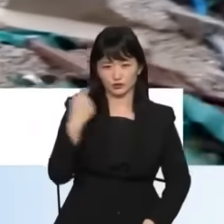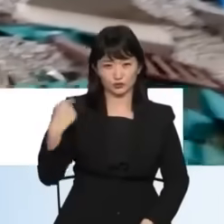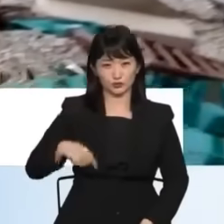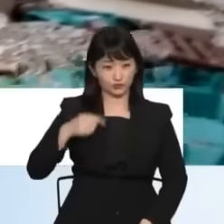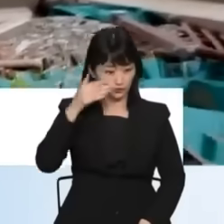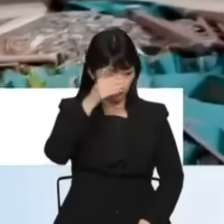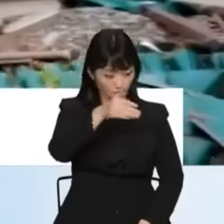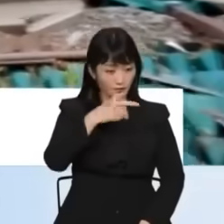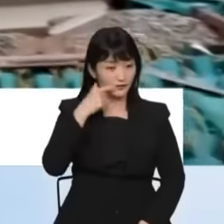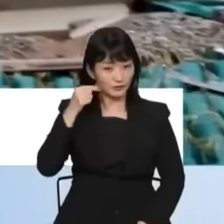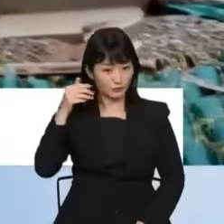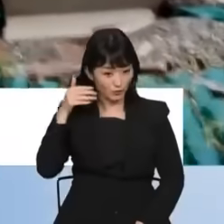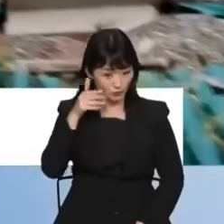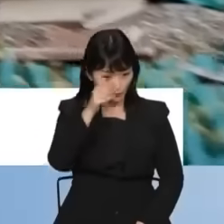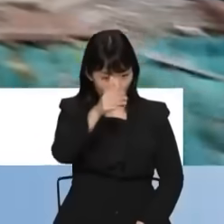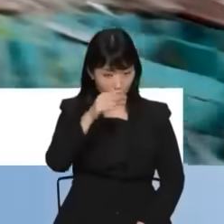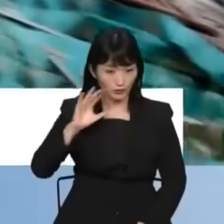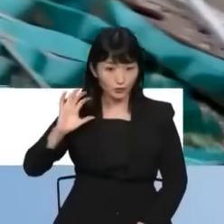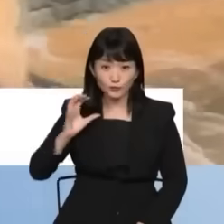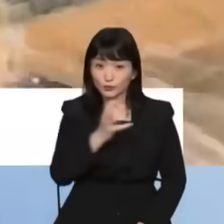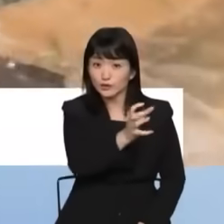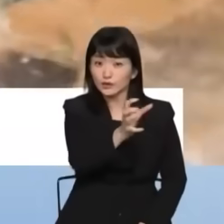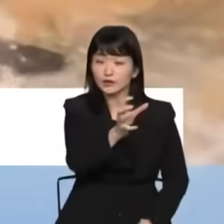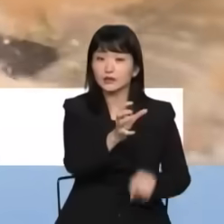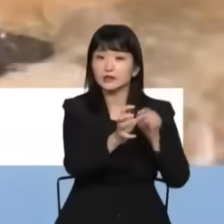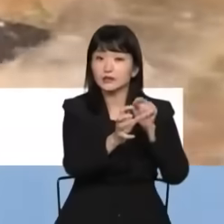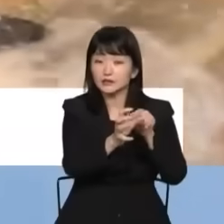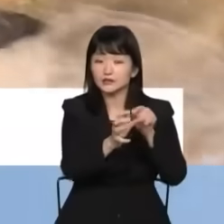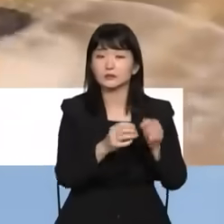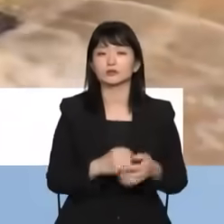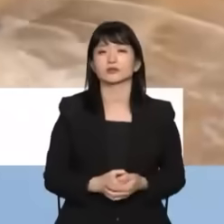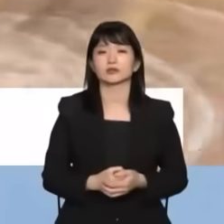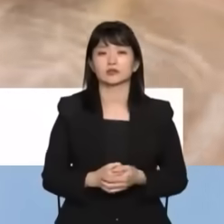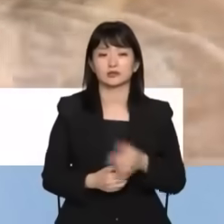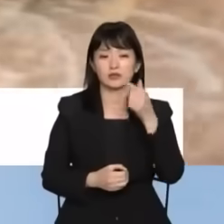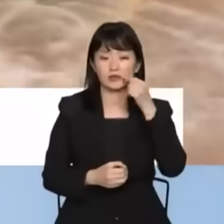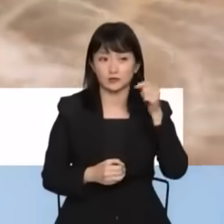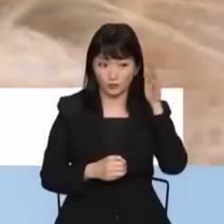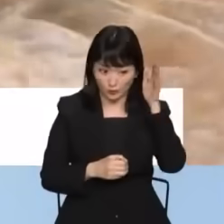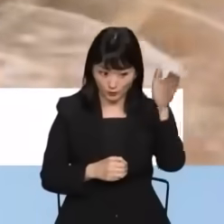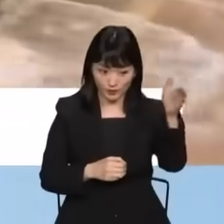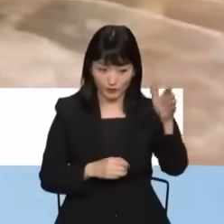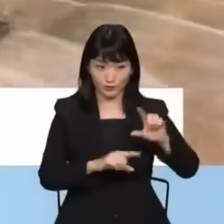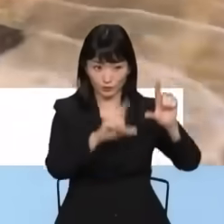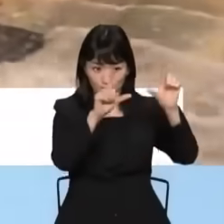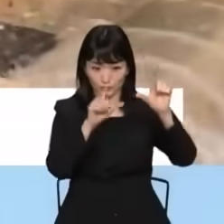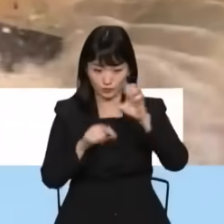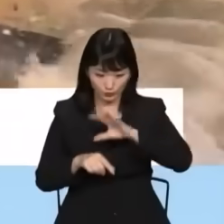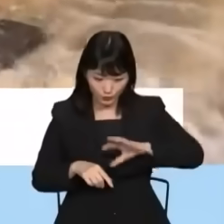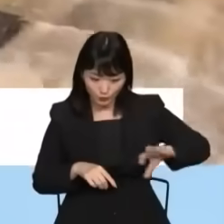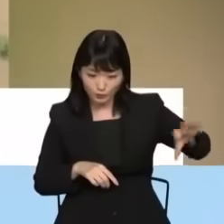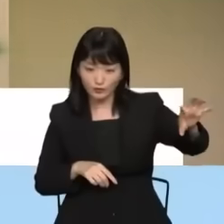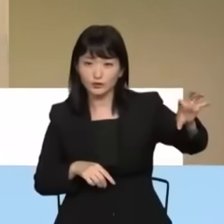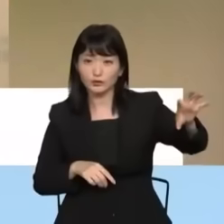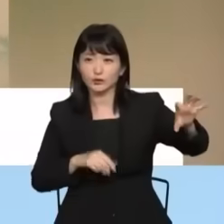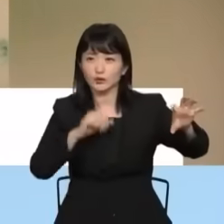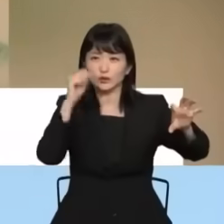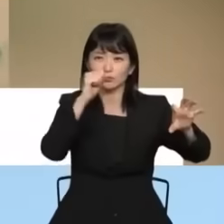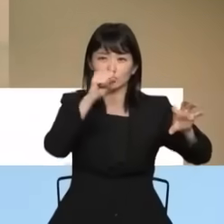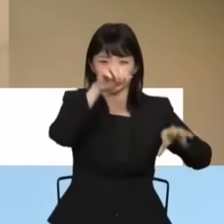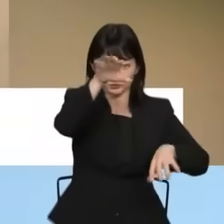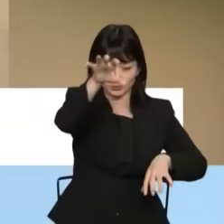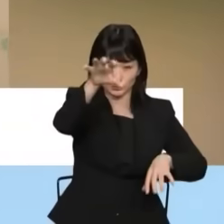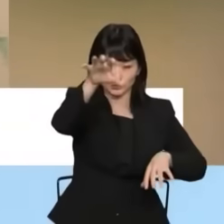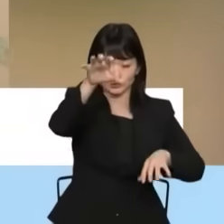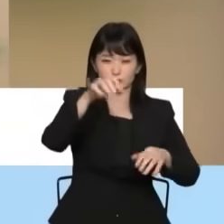막강했는데 이번에 이 공기가 이제는 일본 쪽으로 동쪽으로 좀 밀려간 그런 상황에서 북쪽의 찬 공기가